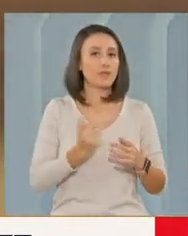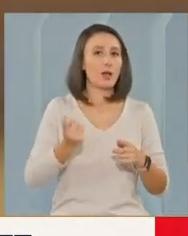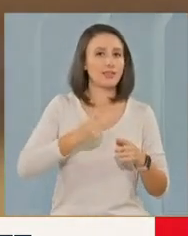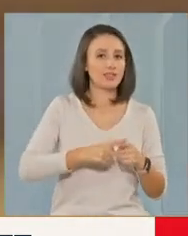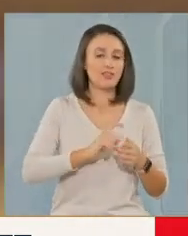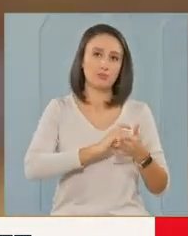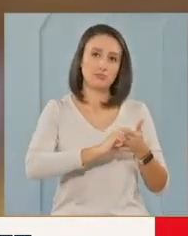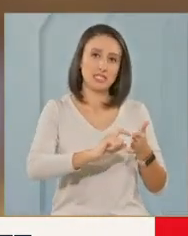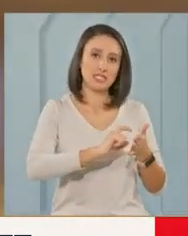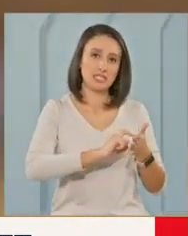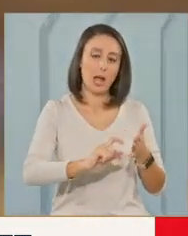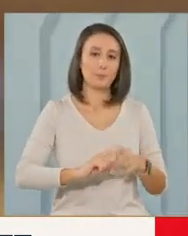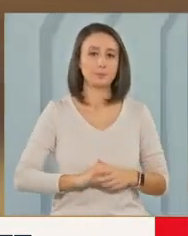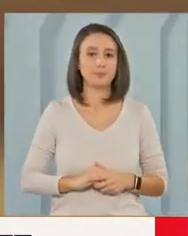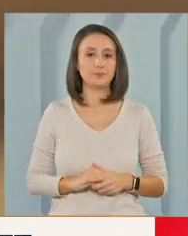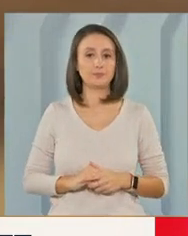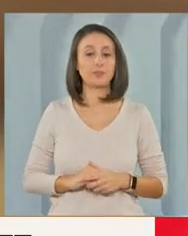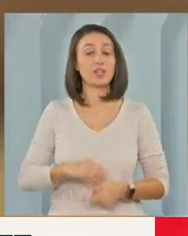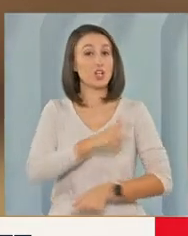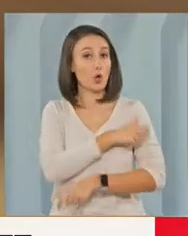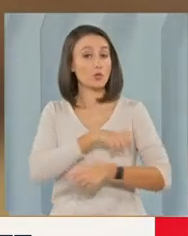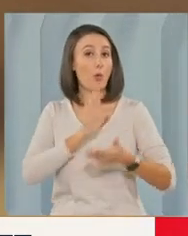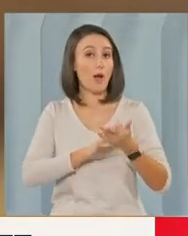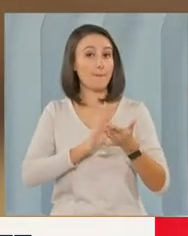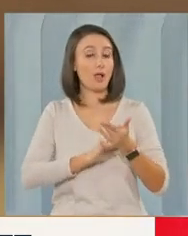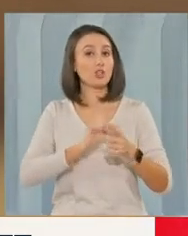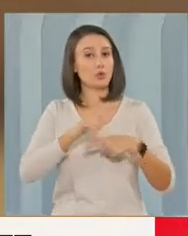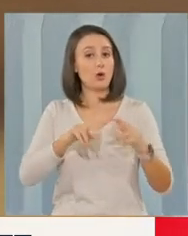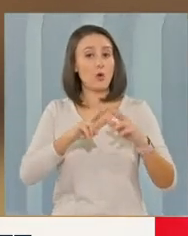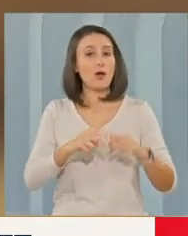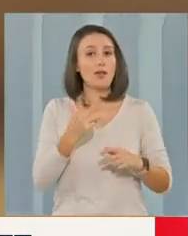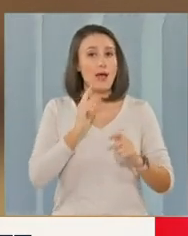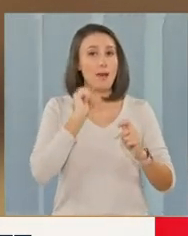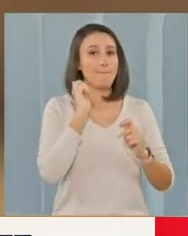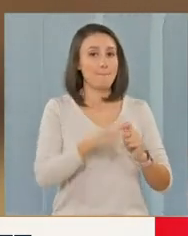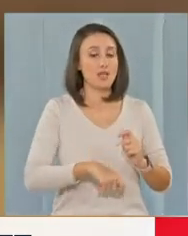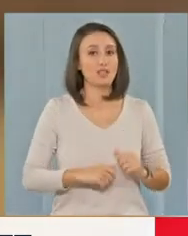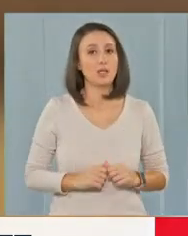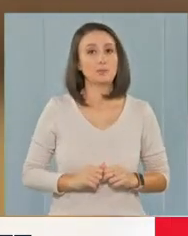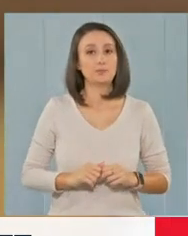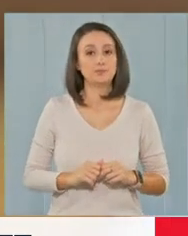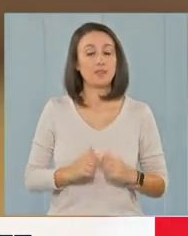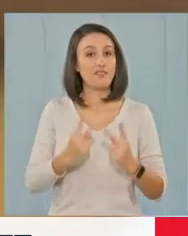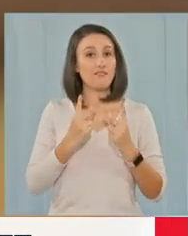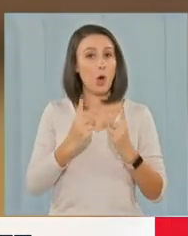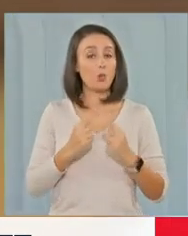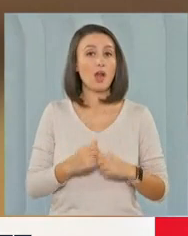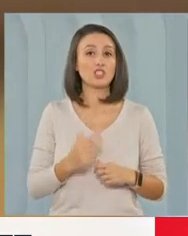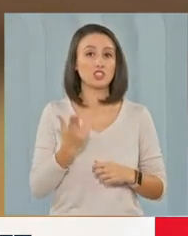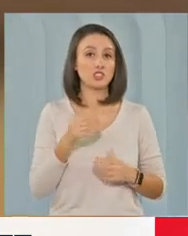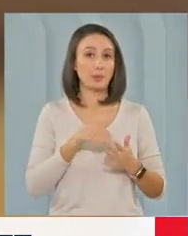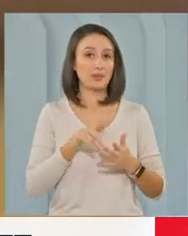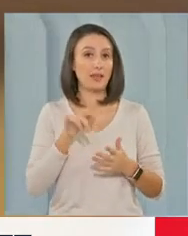utilizați pe lista de ingrediente comisarea o aplicat în urma controlului trei amenzi contravenționale În valoare totală de